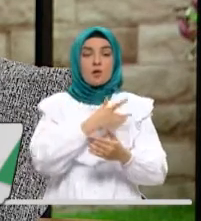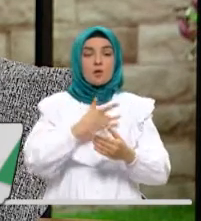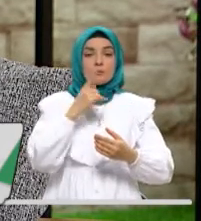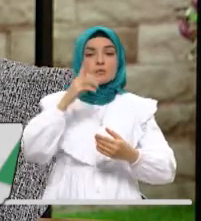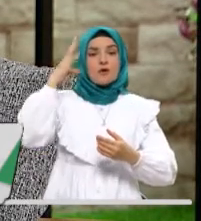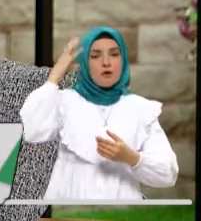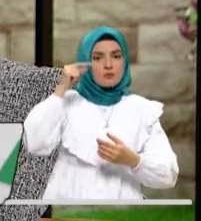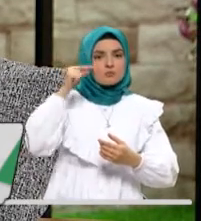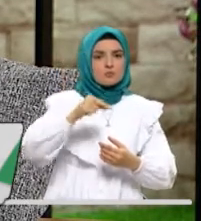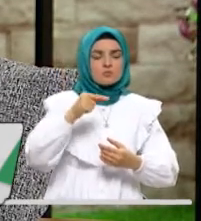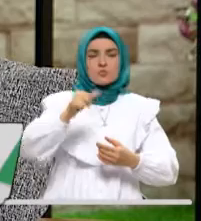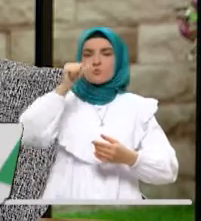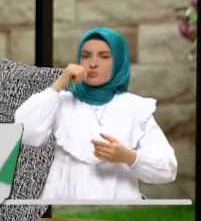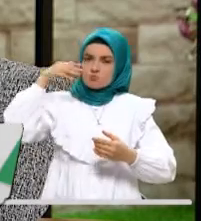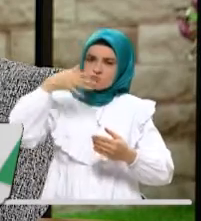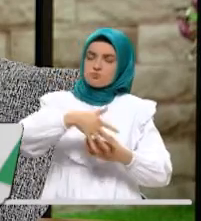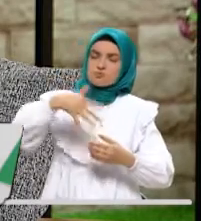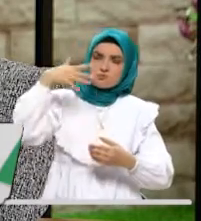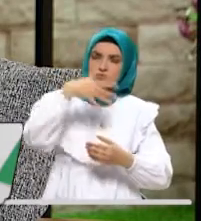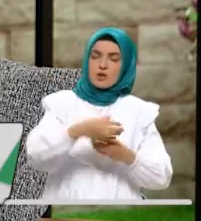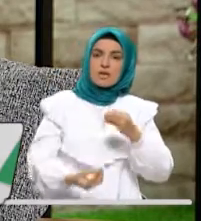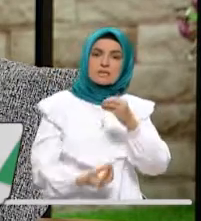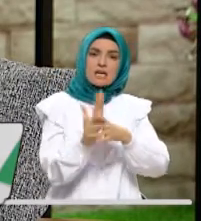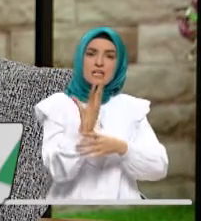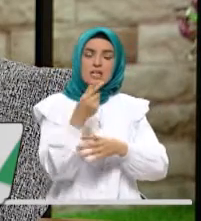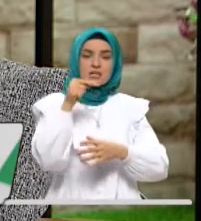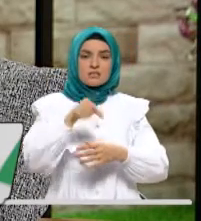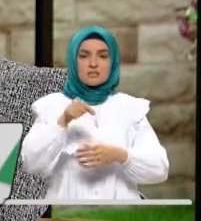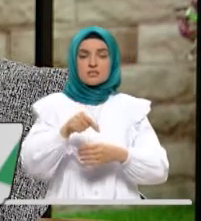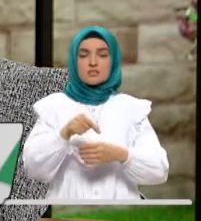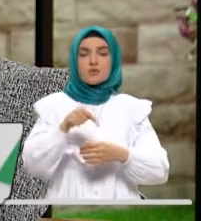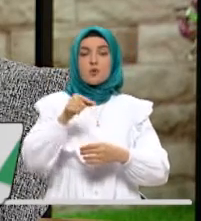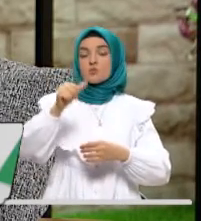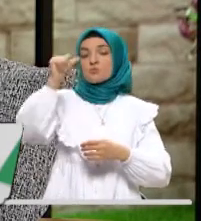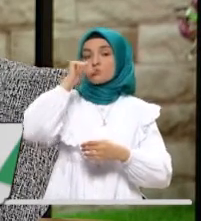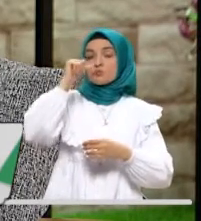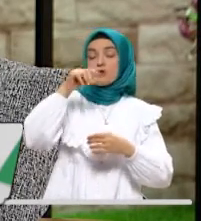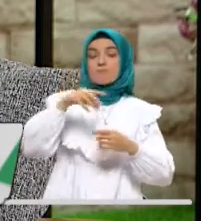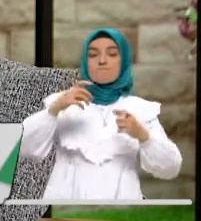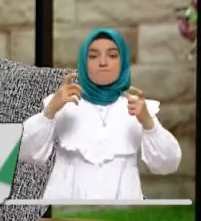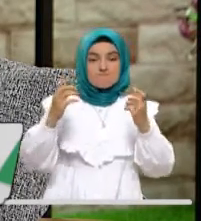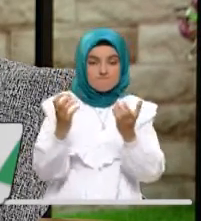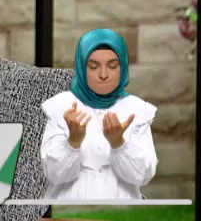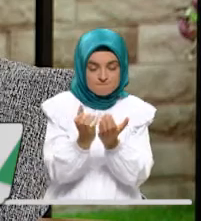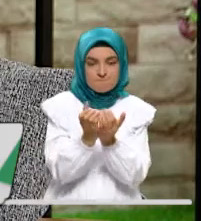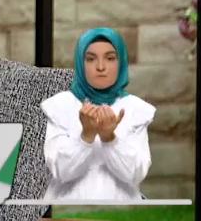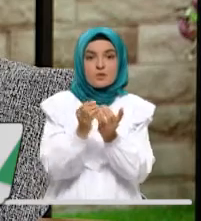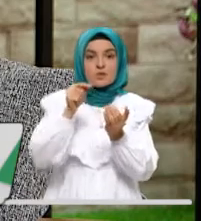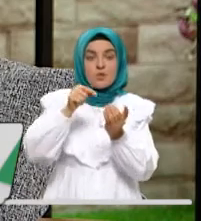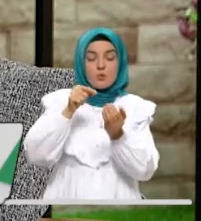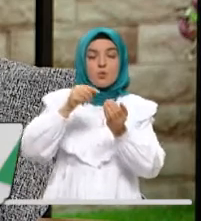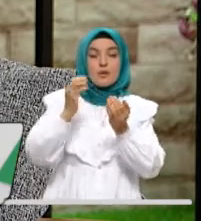şudur. Su akar ya kaynaktan çıkar. Kaynaktan çıktığı zaman o su bir yerde birikir. İşte oraya da Hayme